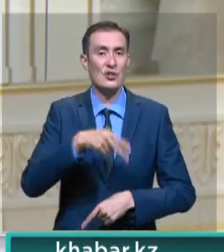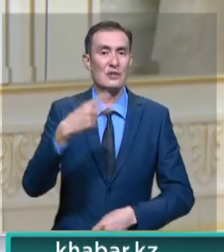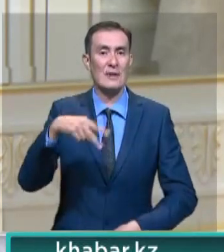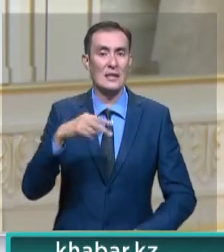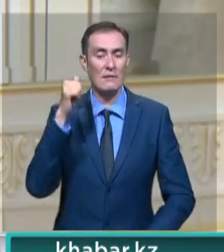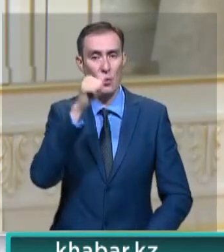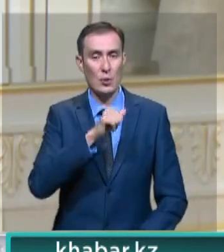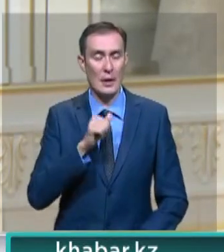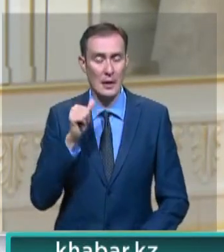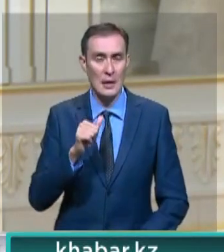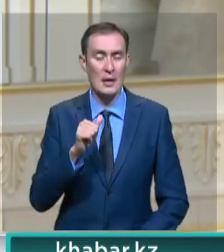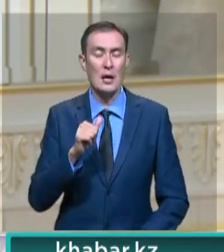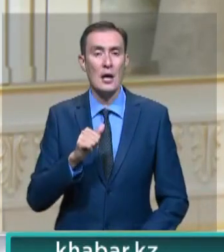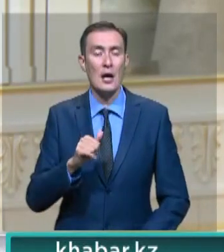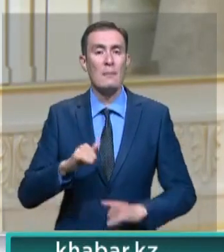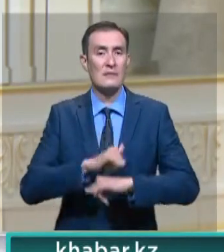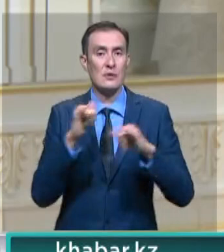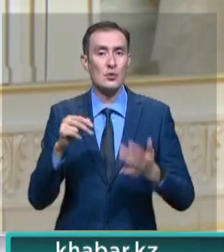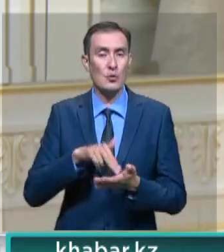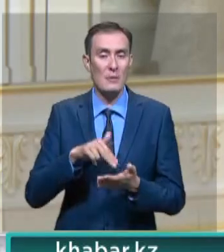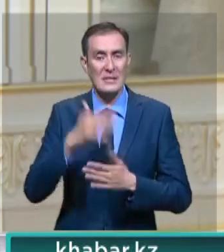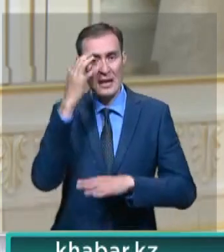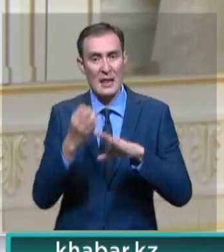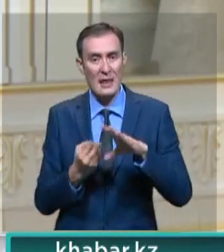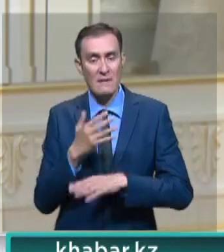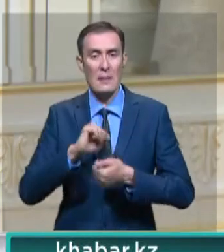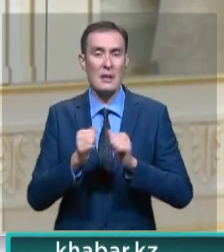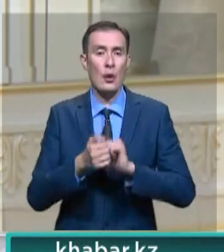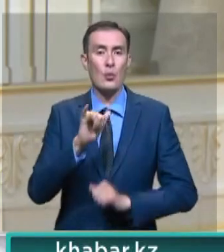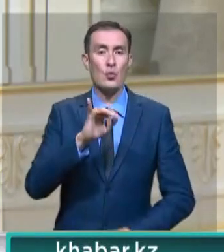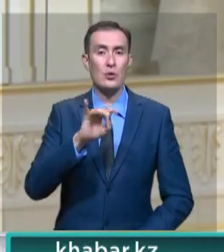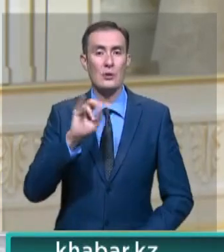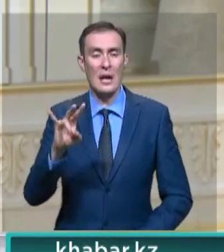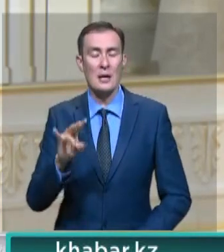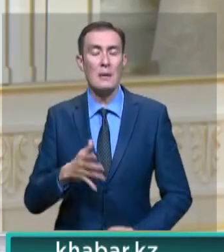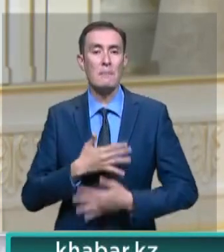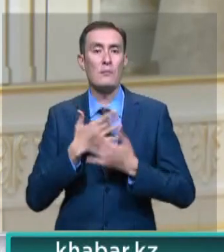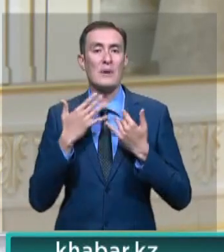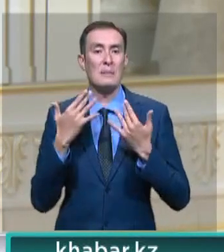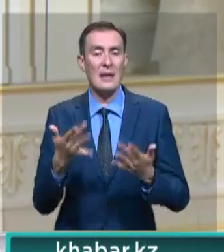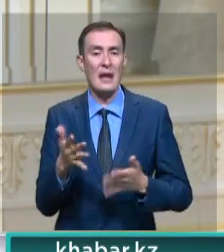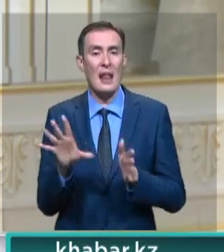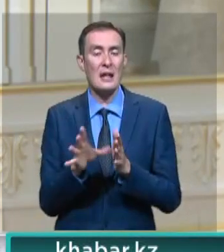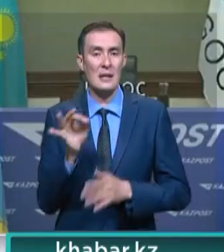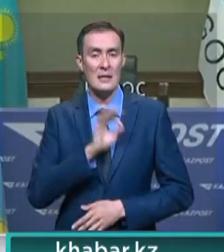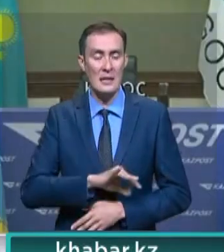2020 года растут цены на нефть, на уран, растет потребление электроэнергии,